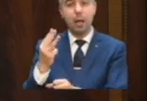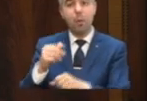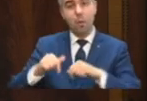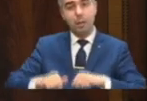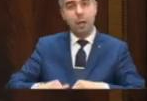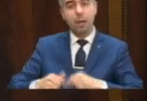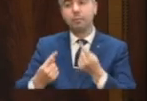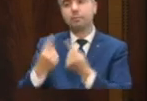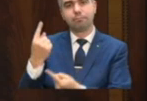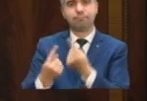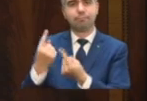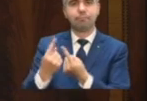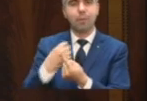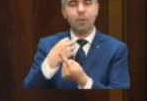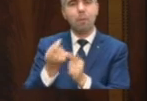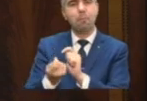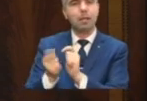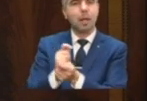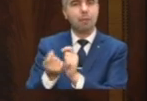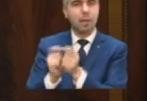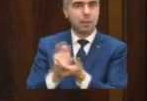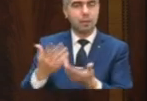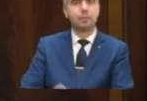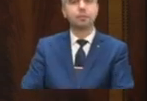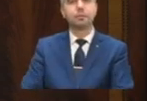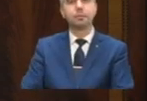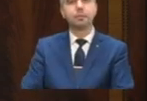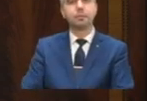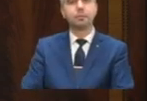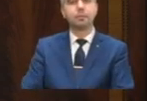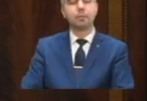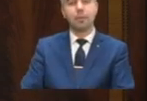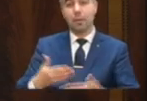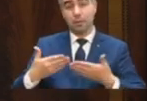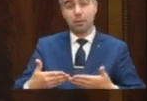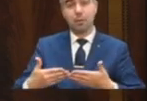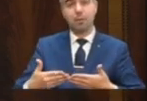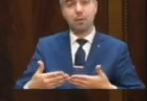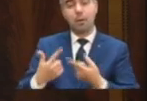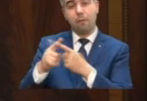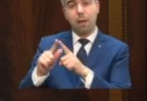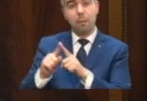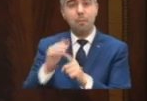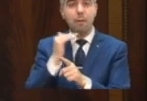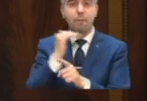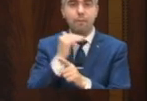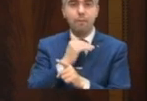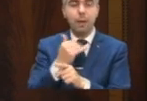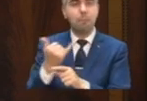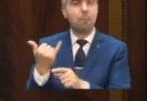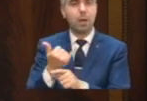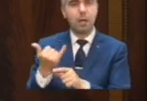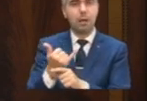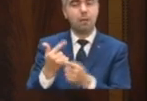هذا يكفي في هذه الحكومة. سيد الوزيرة في هذه المناسبة والمناسبة شرط نؤكد على أن القطاع يحتاج لتدخل سريع لإنقاذه